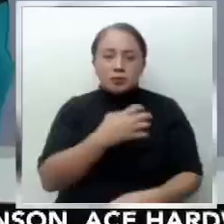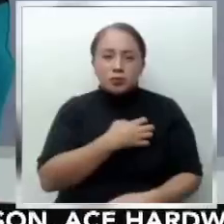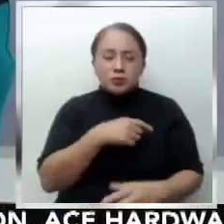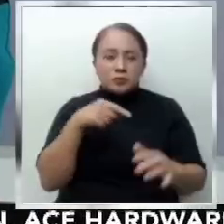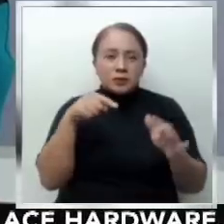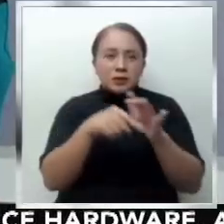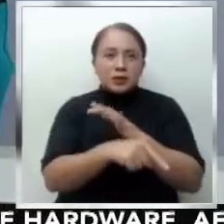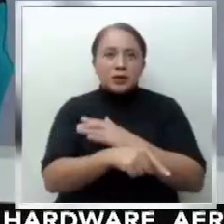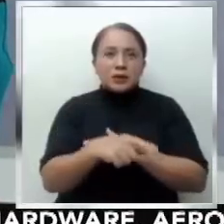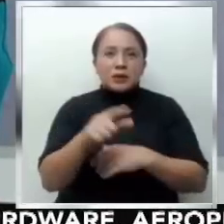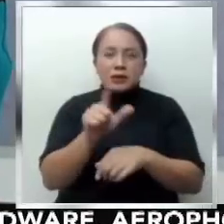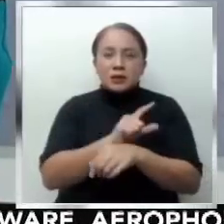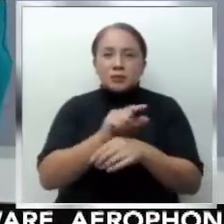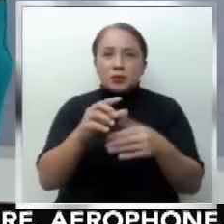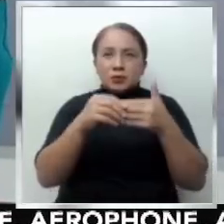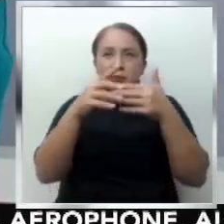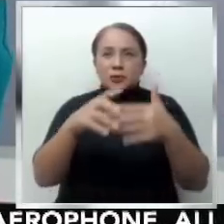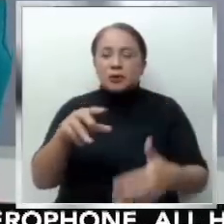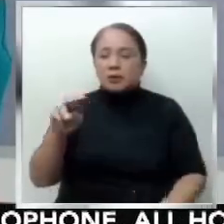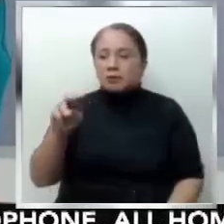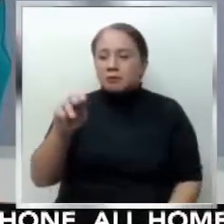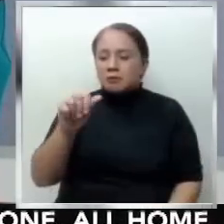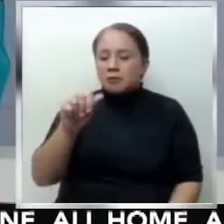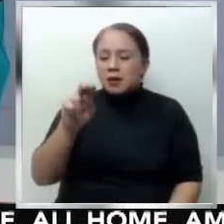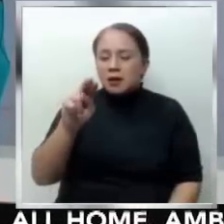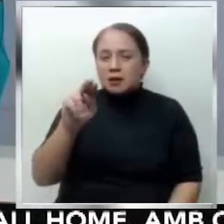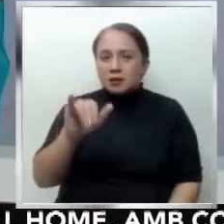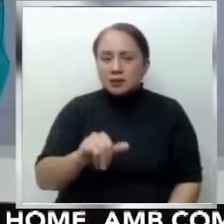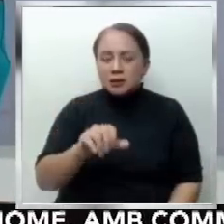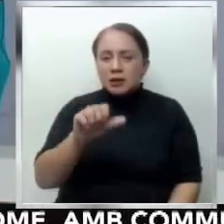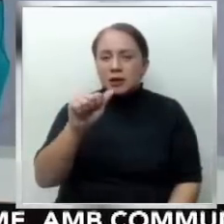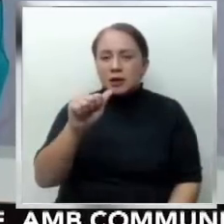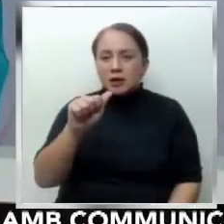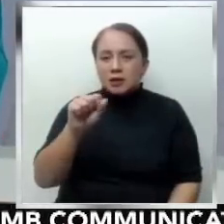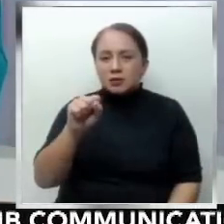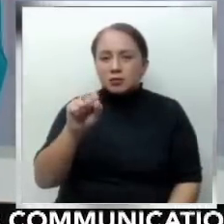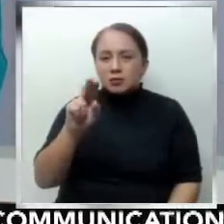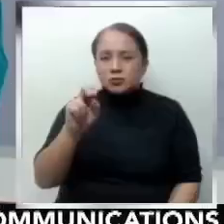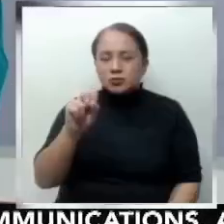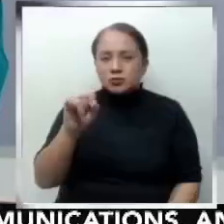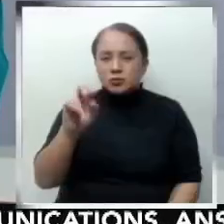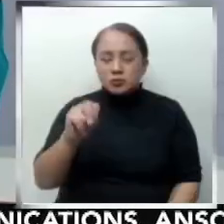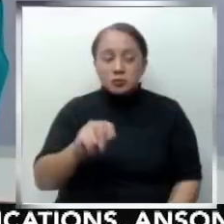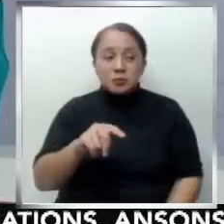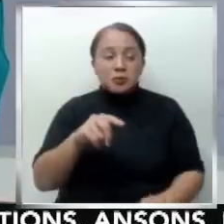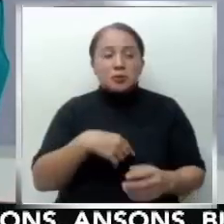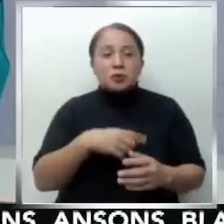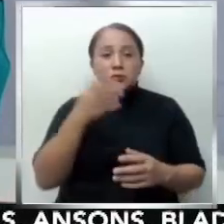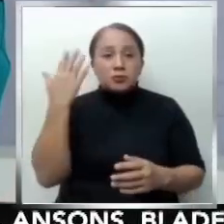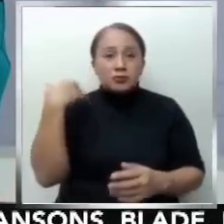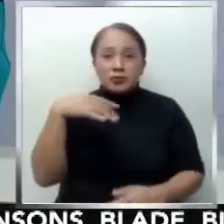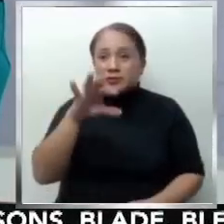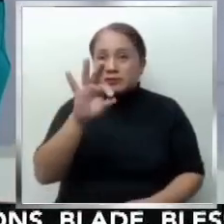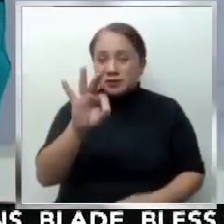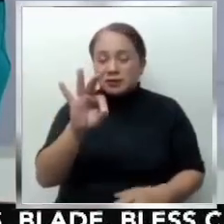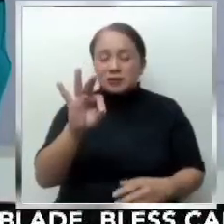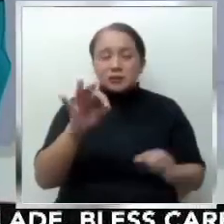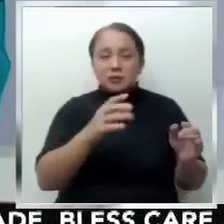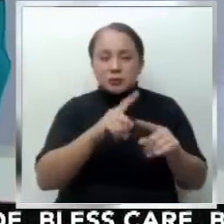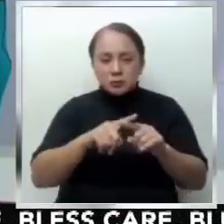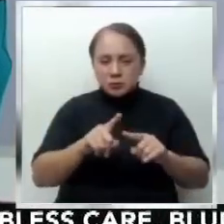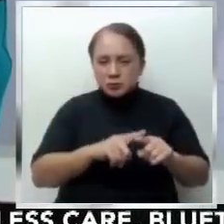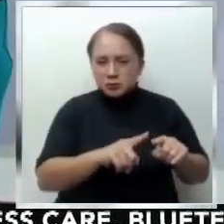labor leader na si Manny Asuncion. Isa si Asuncion sa 9 na napatay sa magkakahiwalay na operasyon ng mga